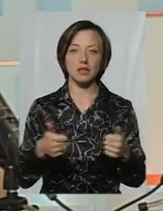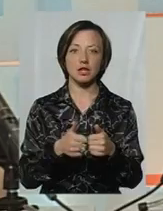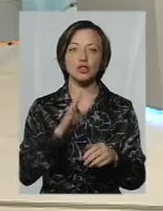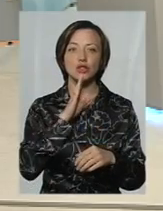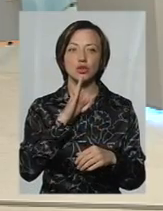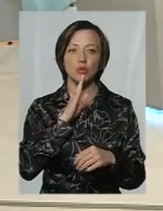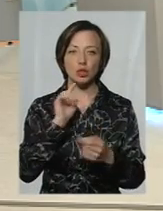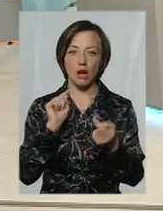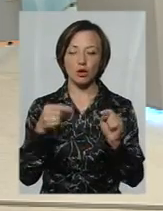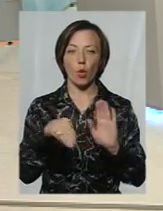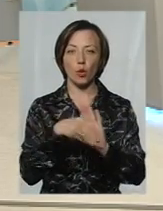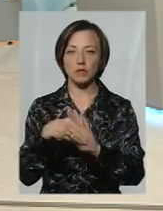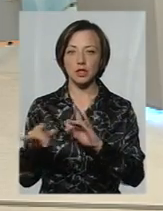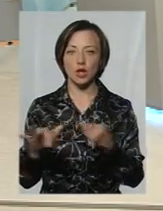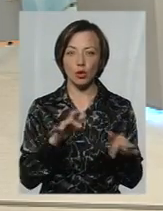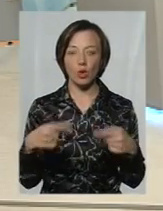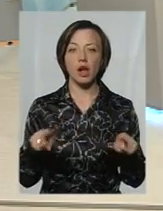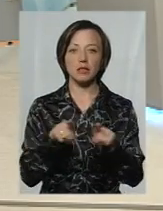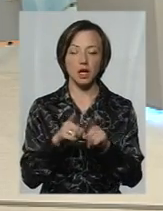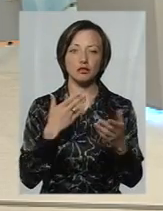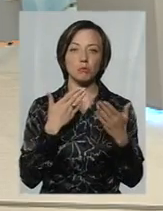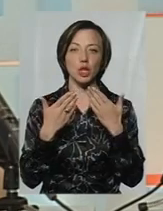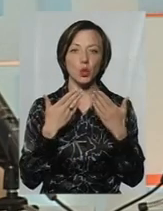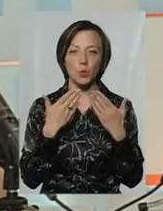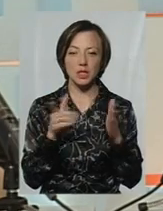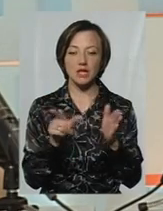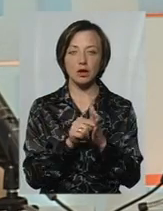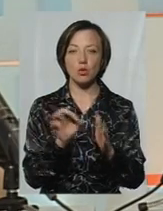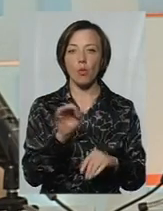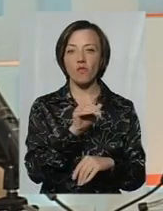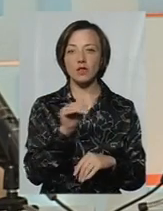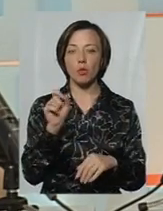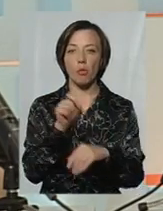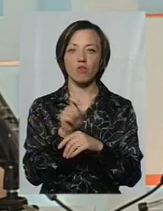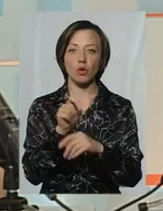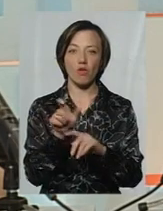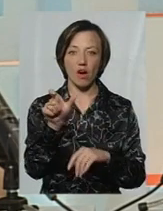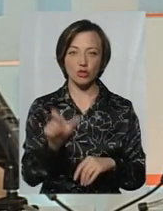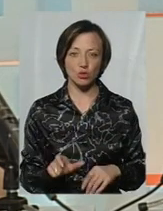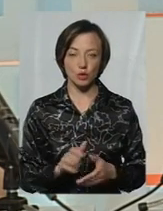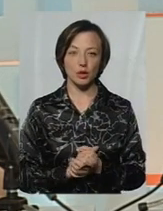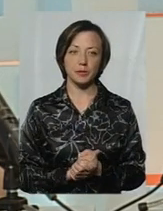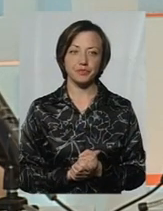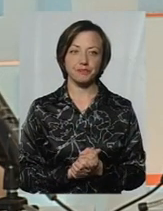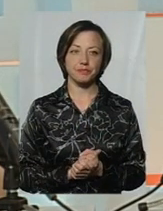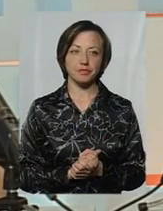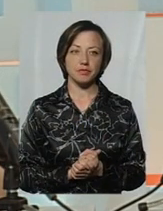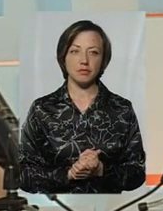«Жіночий антикорупційний рух» теж якби спілкується з офісом уповноваженої.